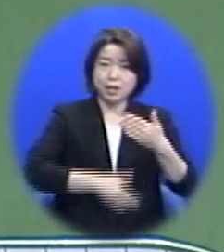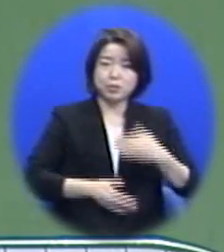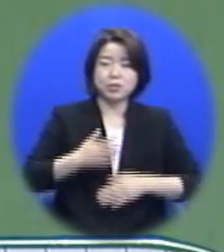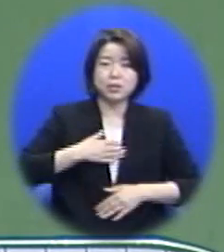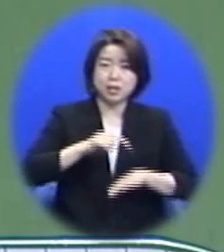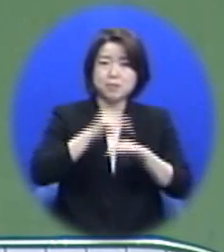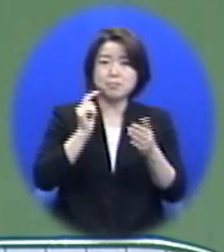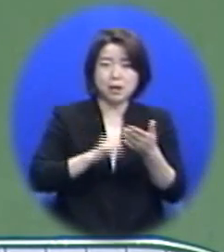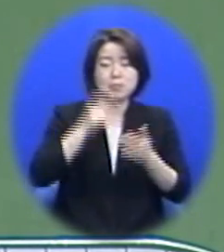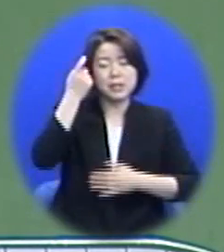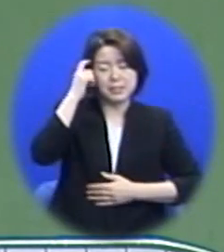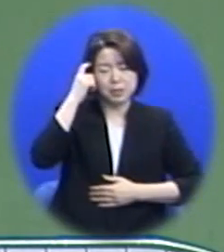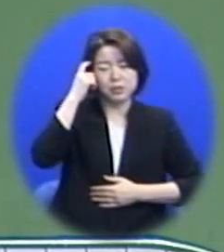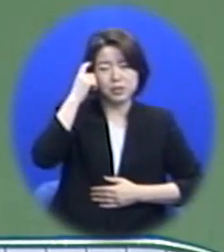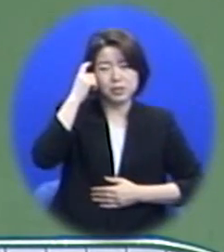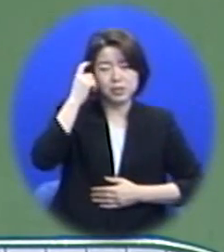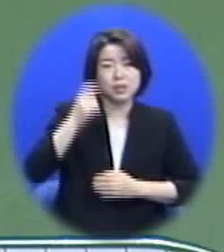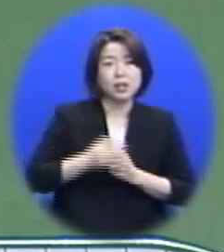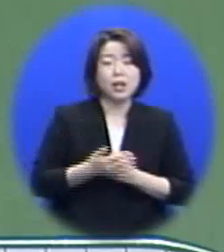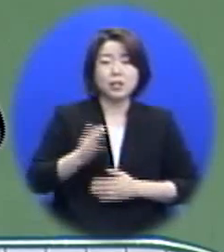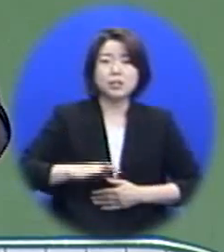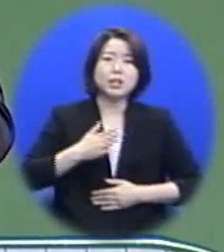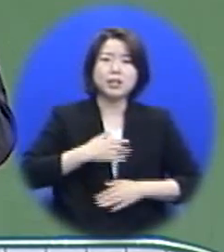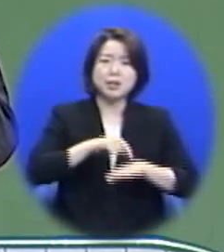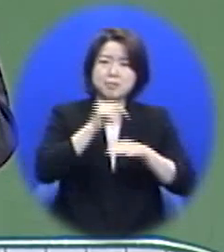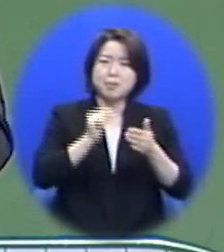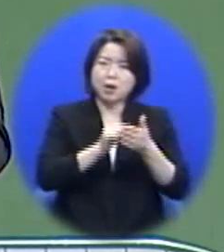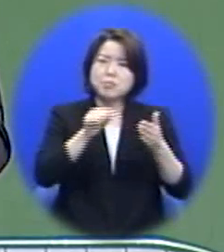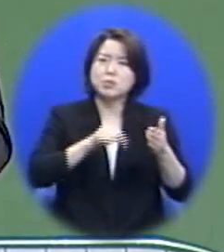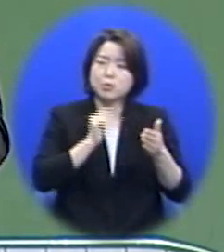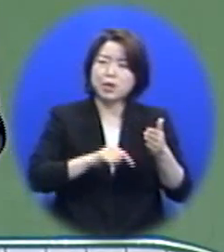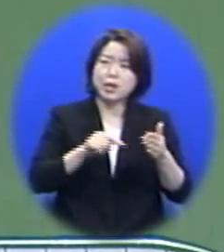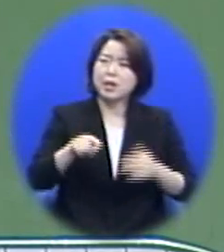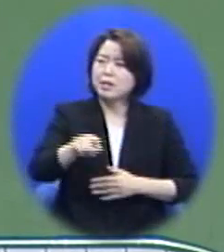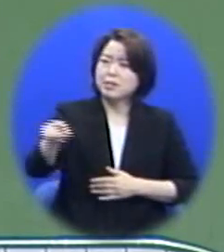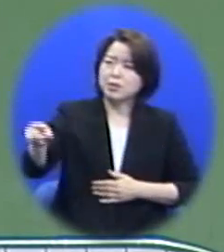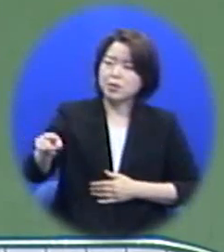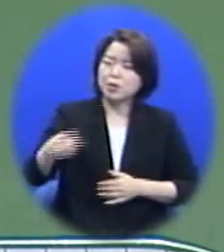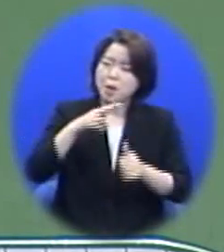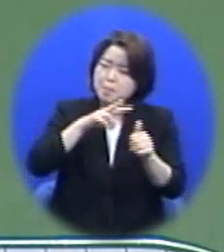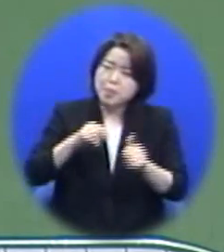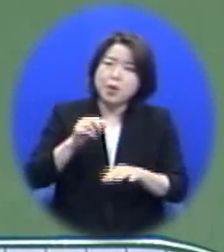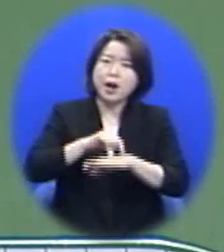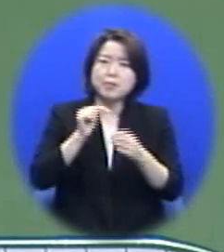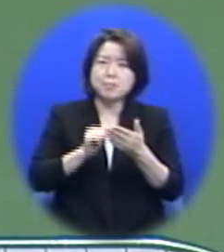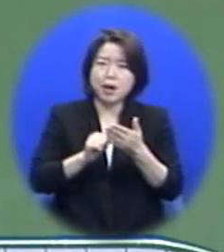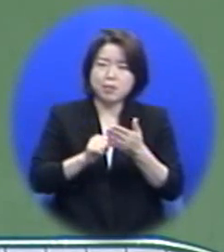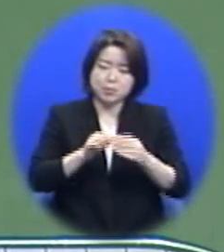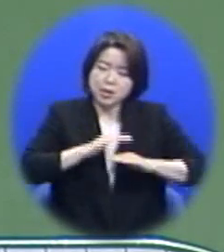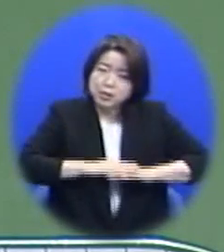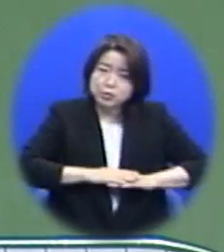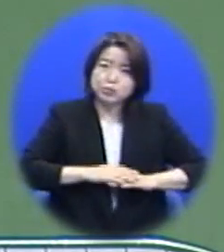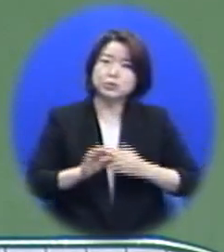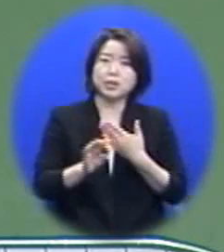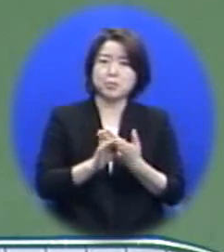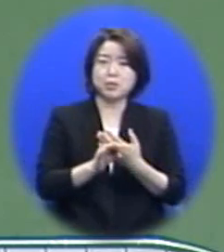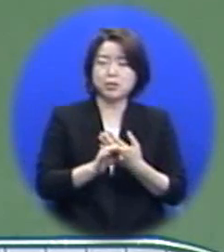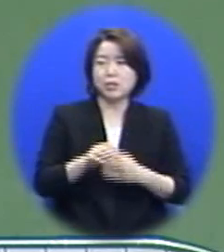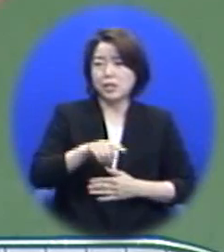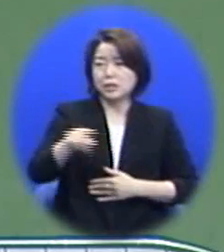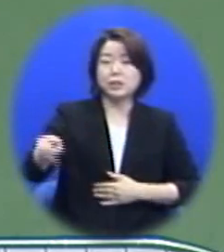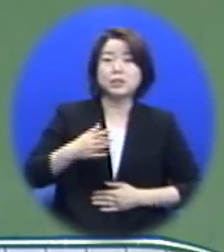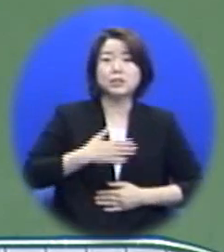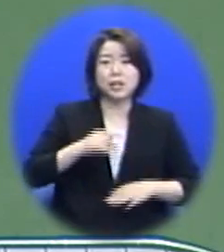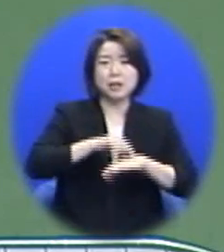마음과 정신입니다 그런데 내 마음속에 그 사람들을 미워하는 마음을 내가 는다면 그은